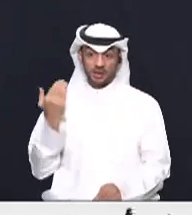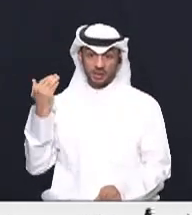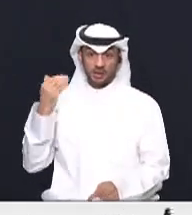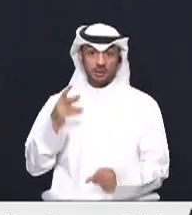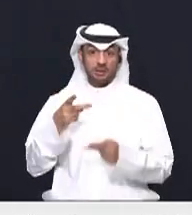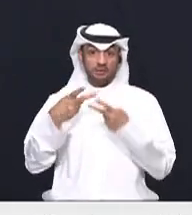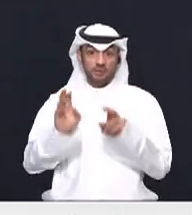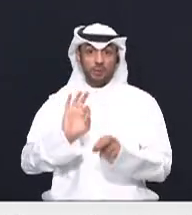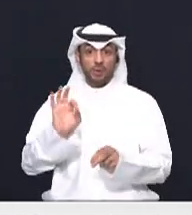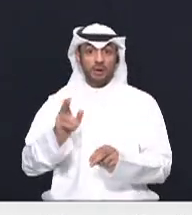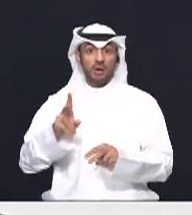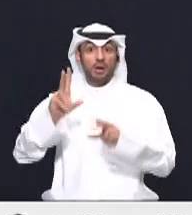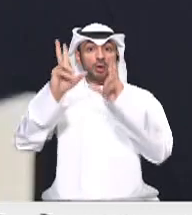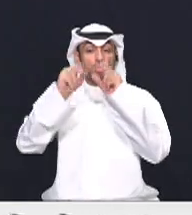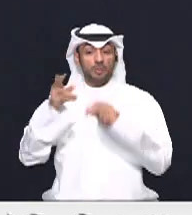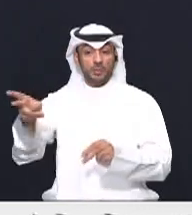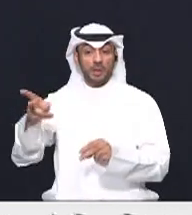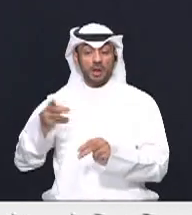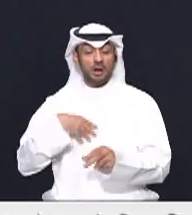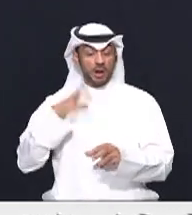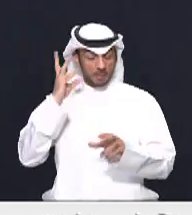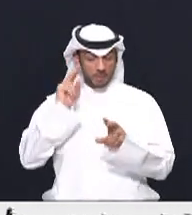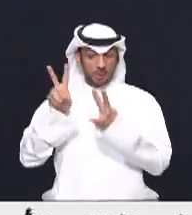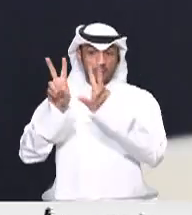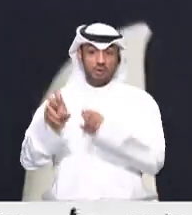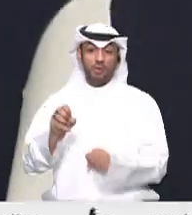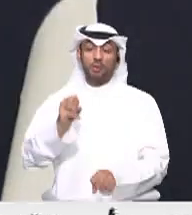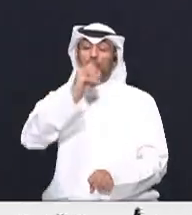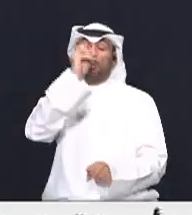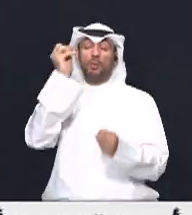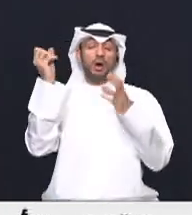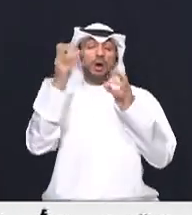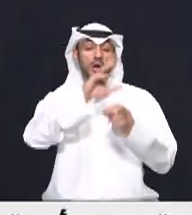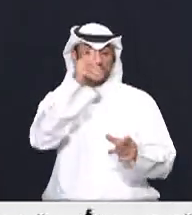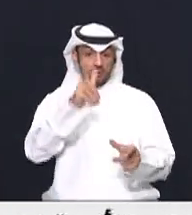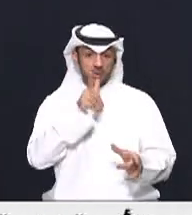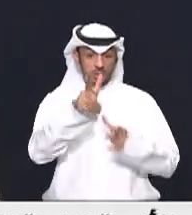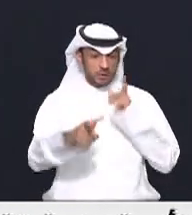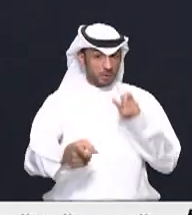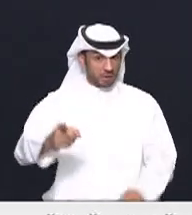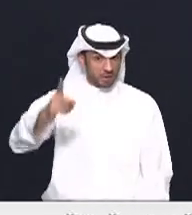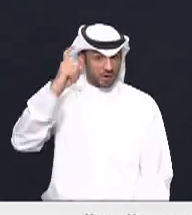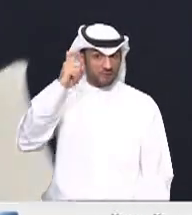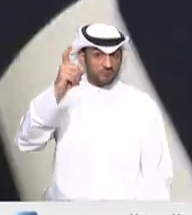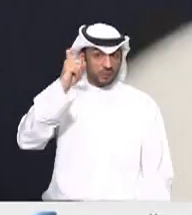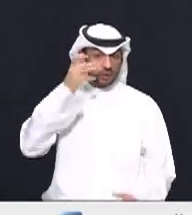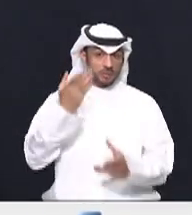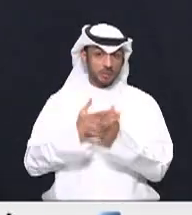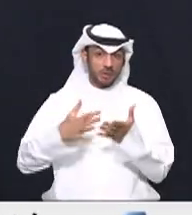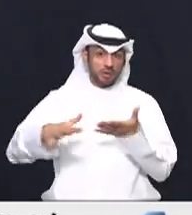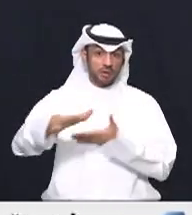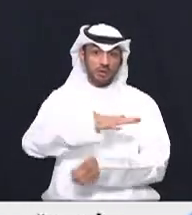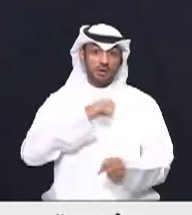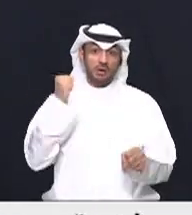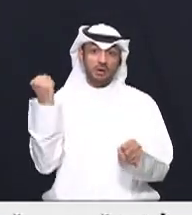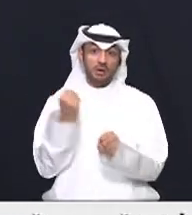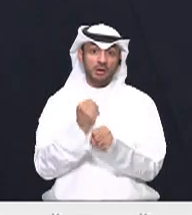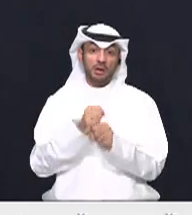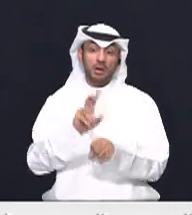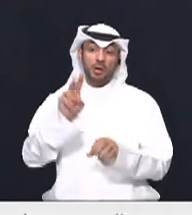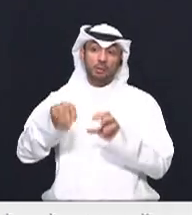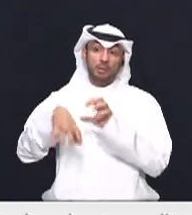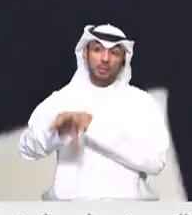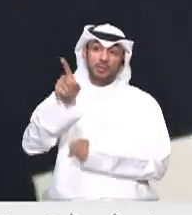والتي نتمنى أن تقف. هناك انتقاد شديد اللهجة لهذه الطريقة التي يتعامل بها مجلس